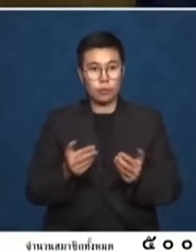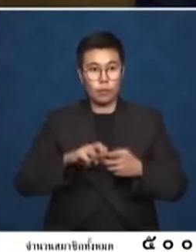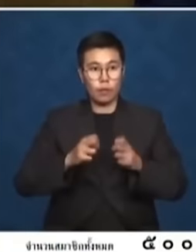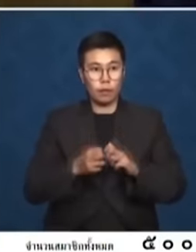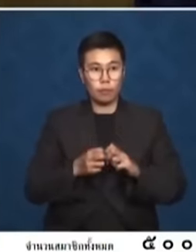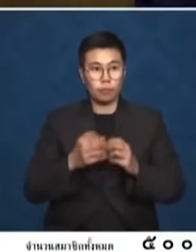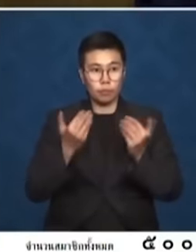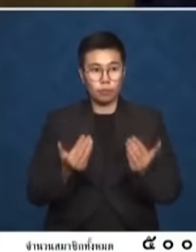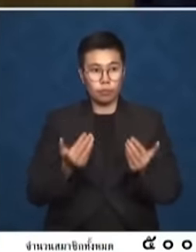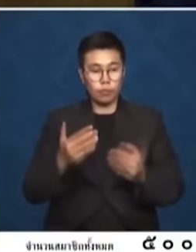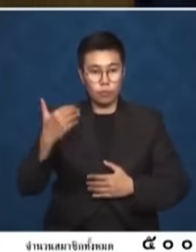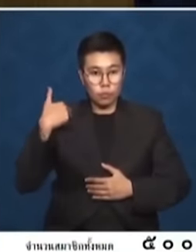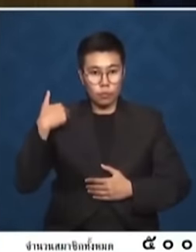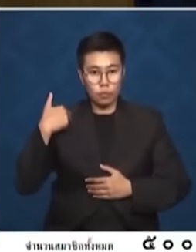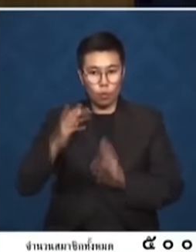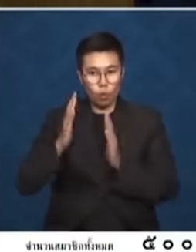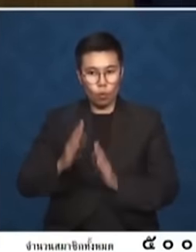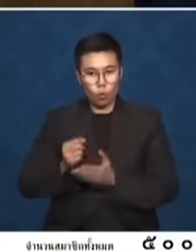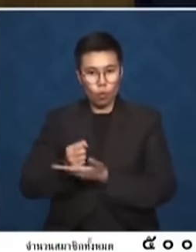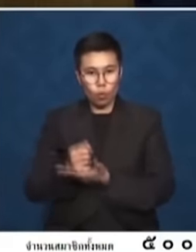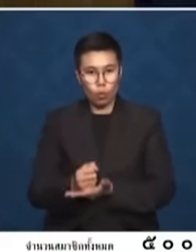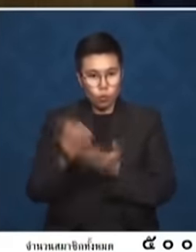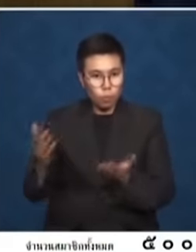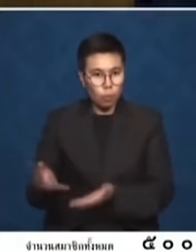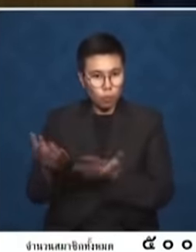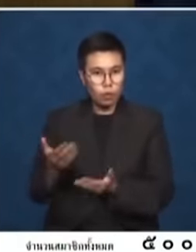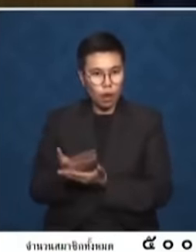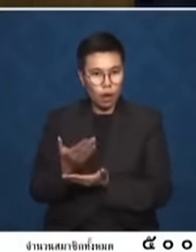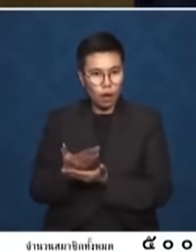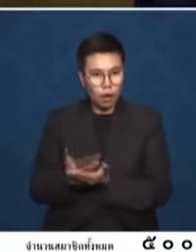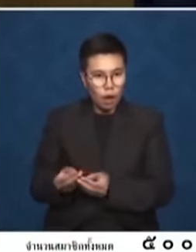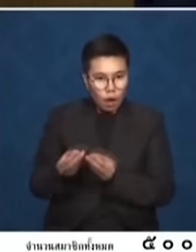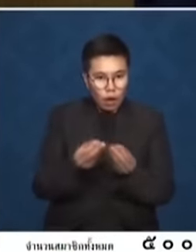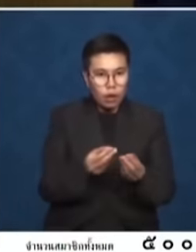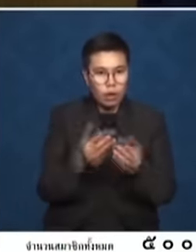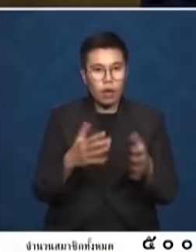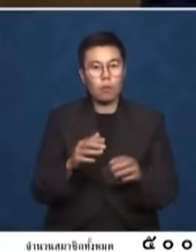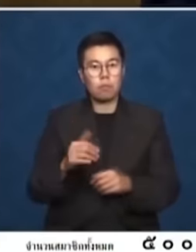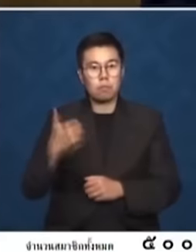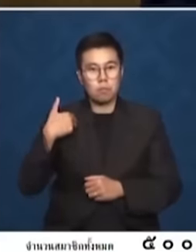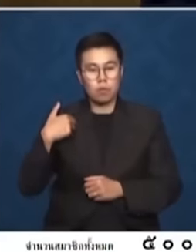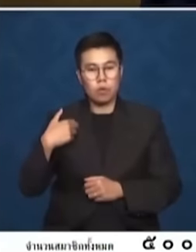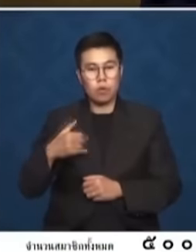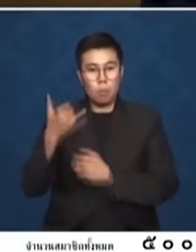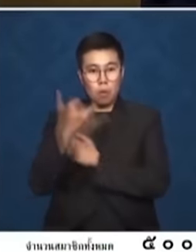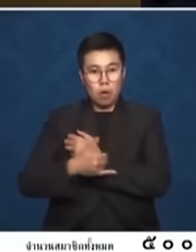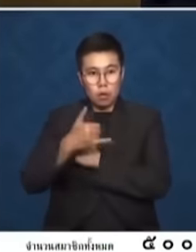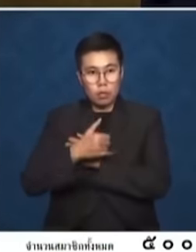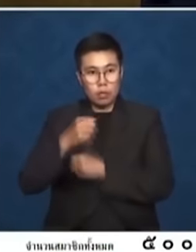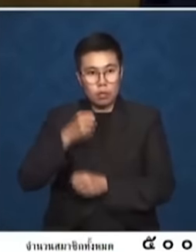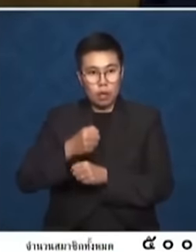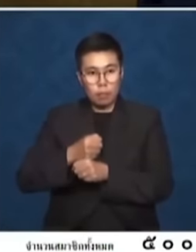ัญหาคือมันมีผู้อยู่เบื้องหลังมอบเงินให้เด็กแล้วบางทีมีต่างชาติไปทำประ